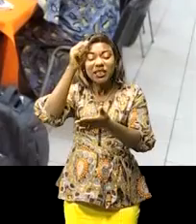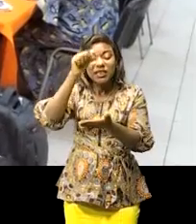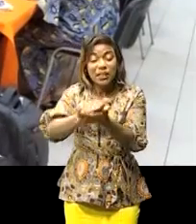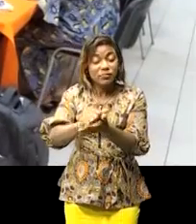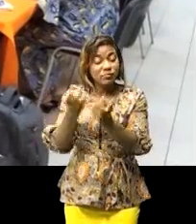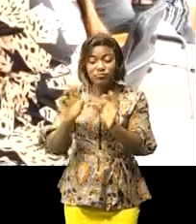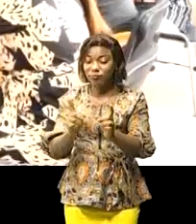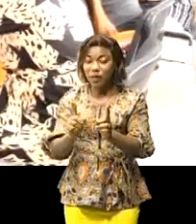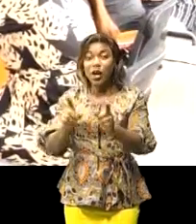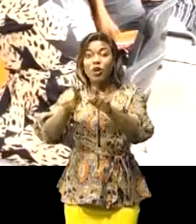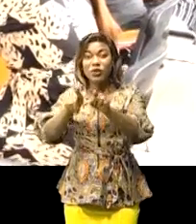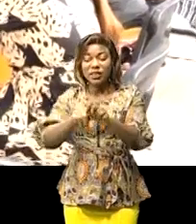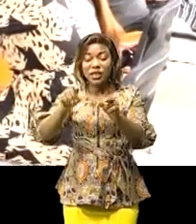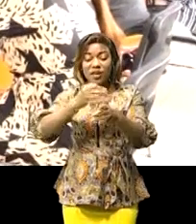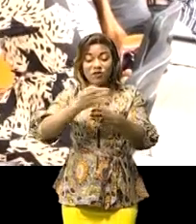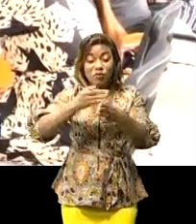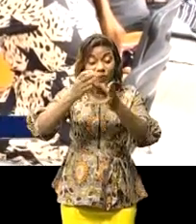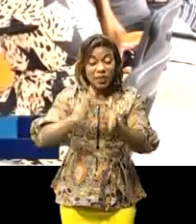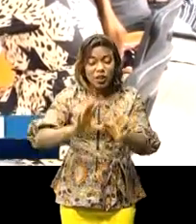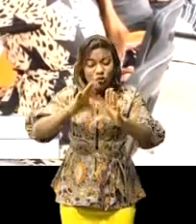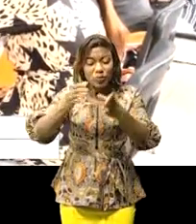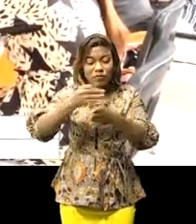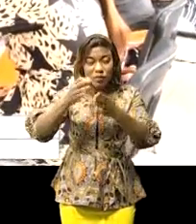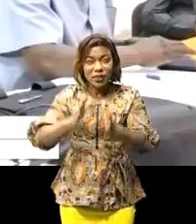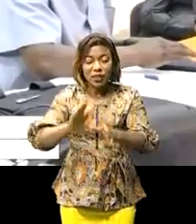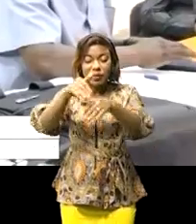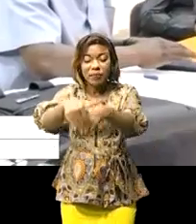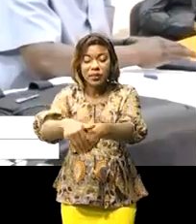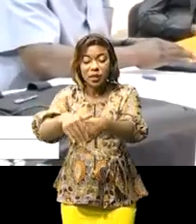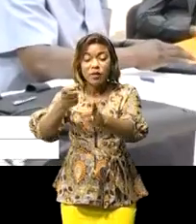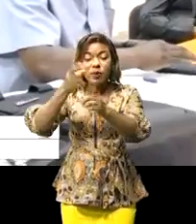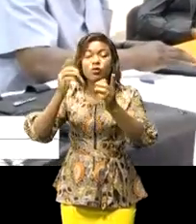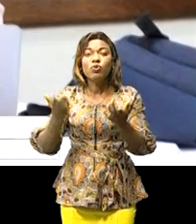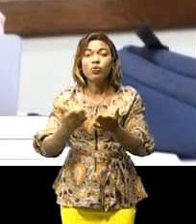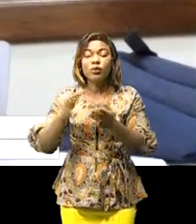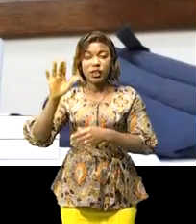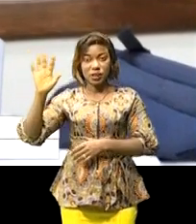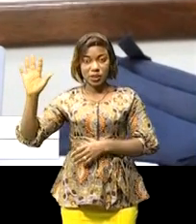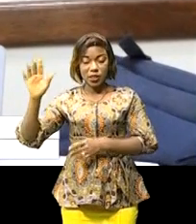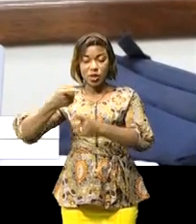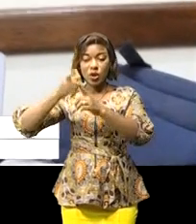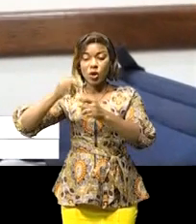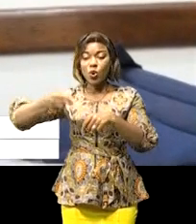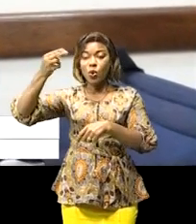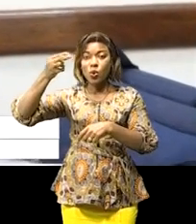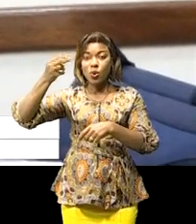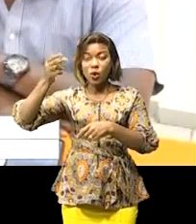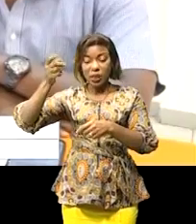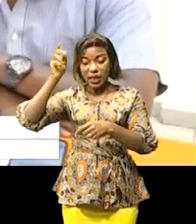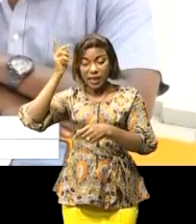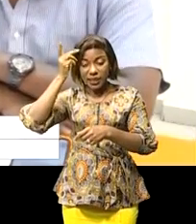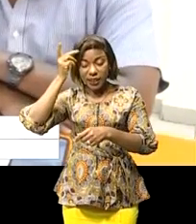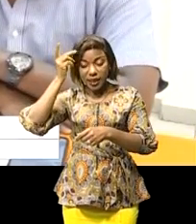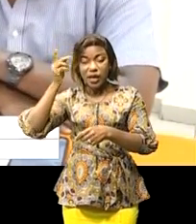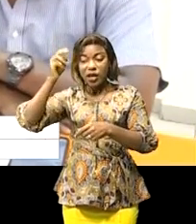de formateurs qui prend en compte le participant venu de la capitale Kinshasa, du Haut-Katanga, du Nord et Sud